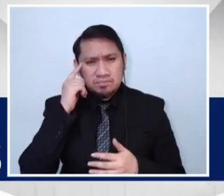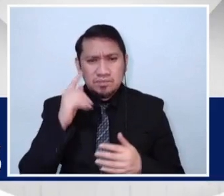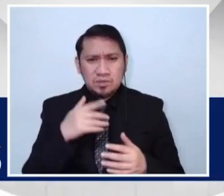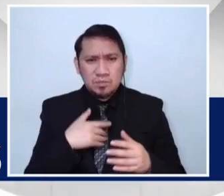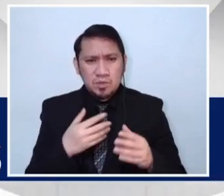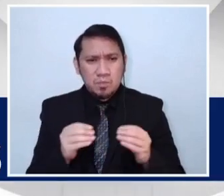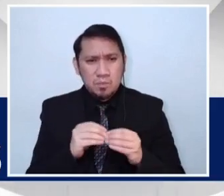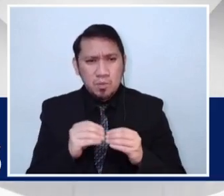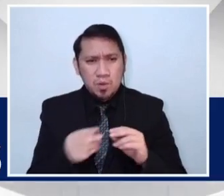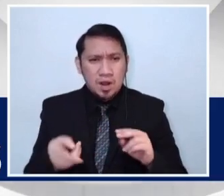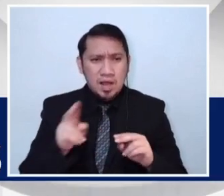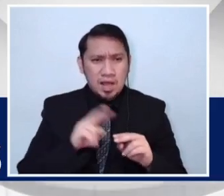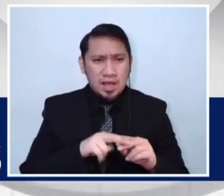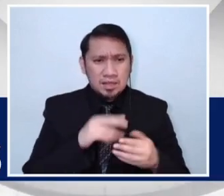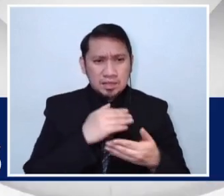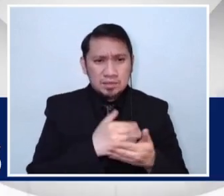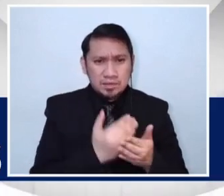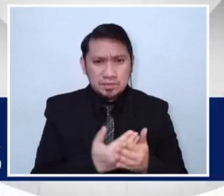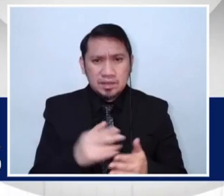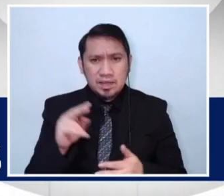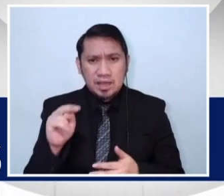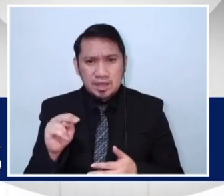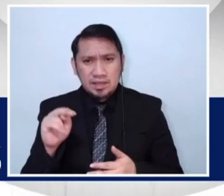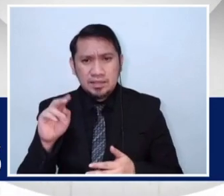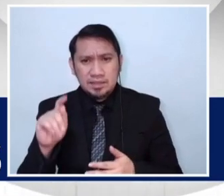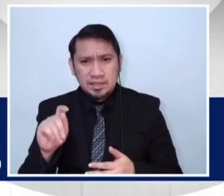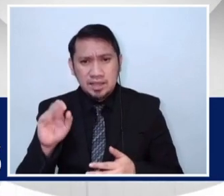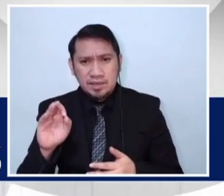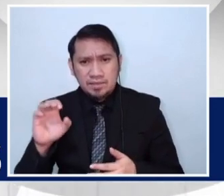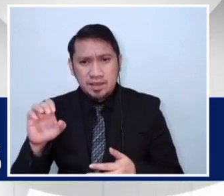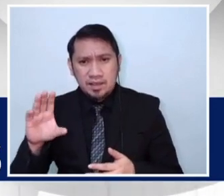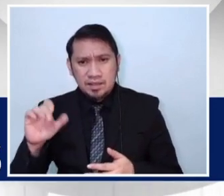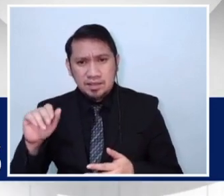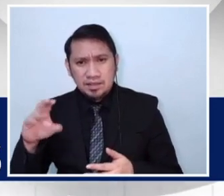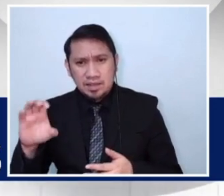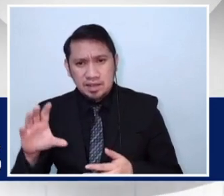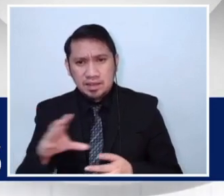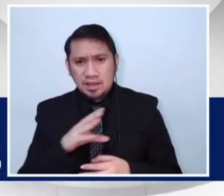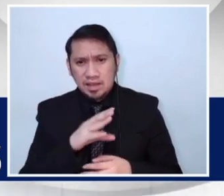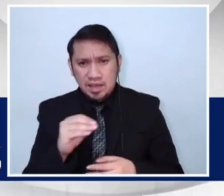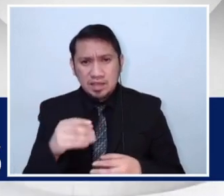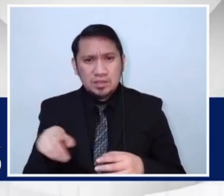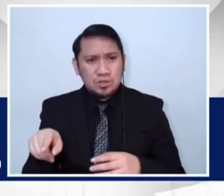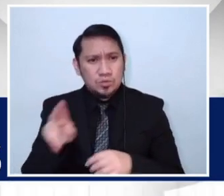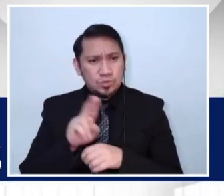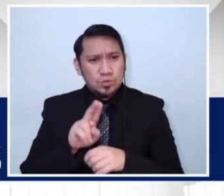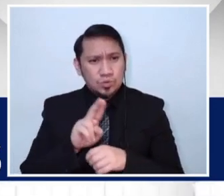dagdagan ang budget ng NTF-LCAC at panatilihin ang discretionary funds ng